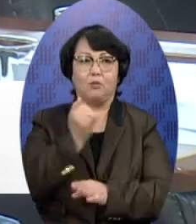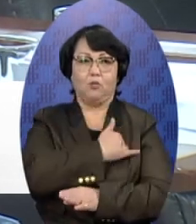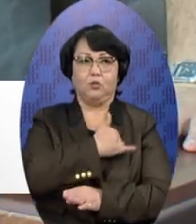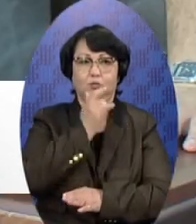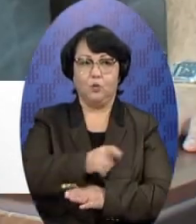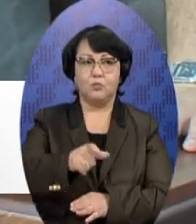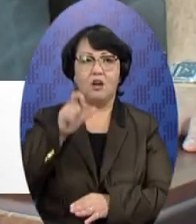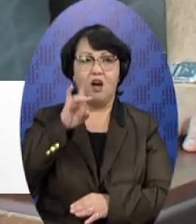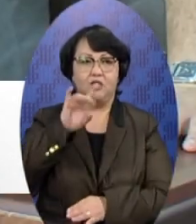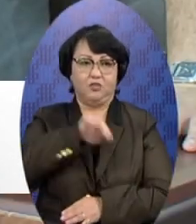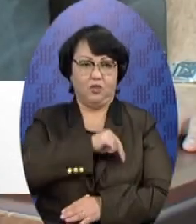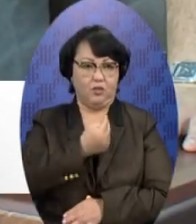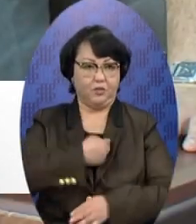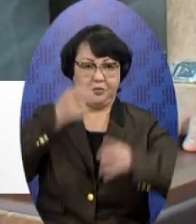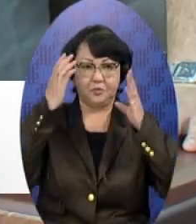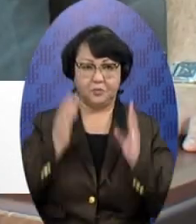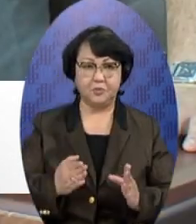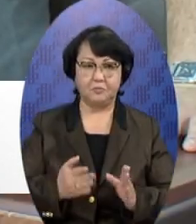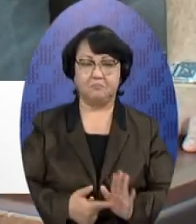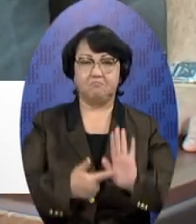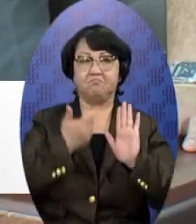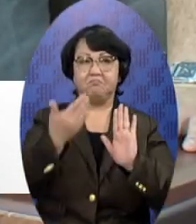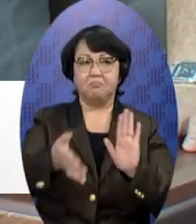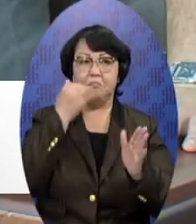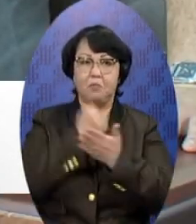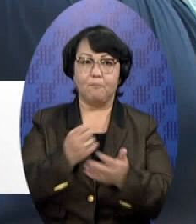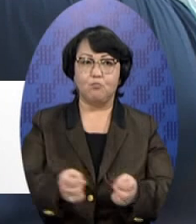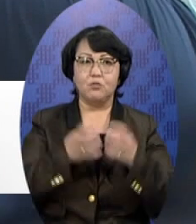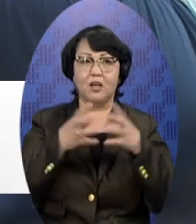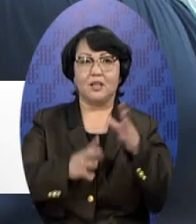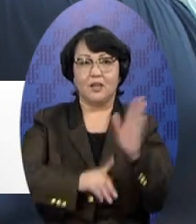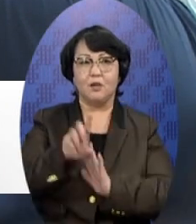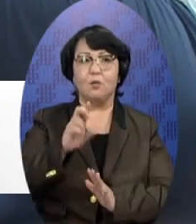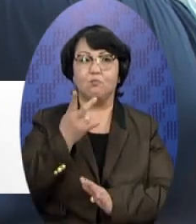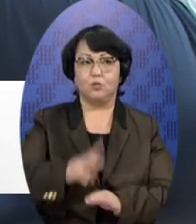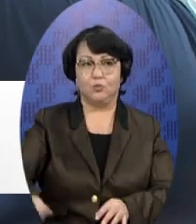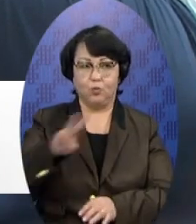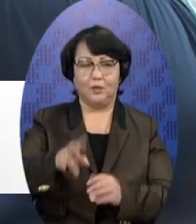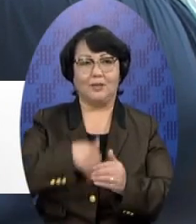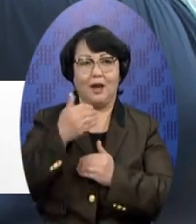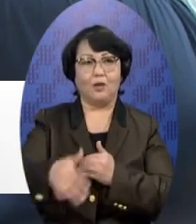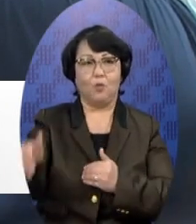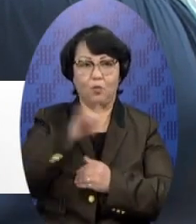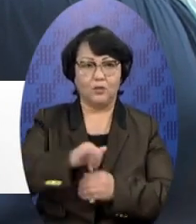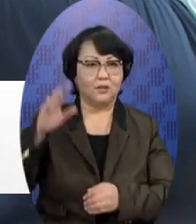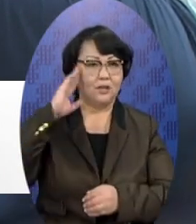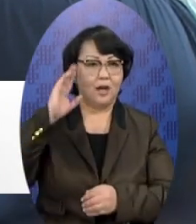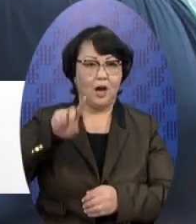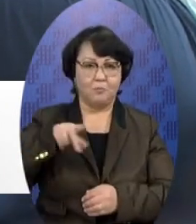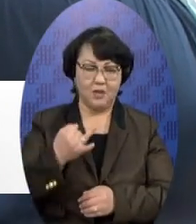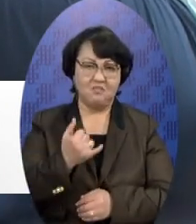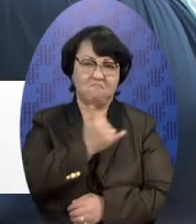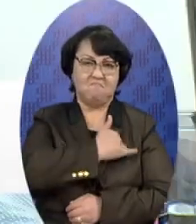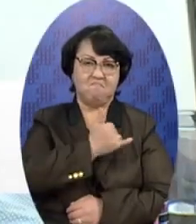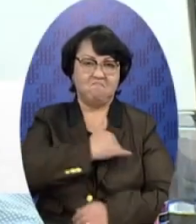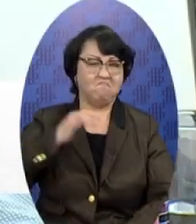тэдний эр зориг, шийдвэрүүдийг онцолно. Ил баримтат бүтээлийн эхлэлд бүс нутаг, дараа нь улс орон, айрам, командлагч нарын талаар